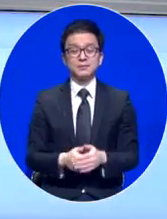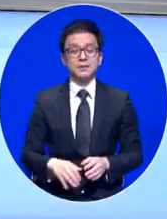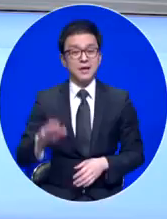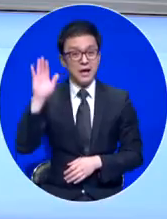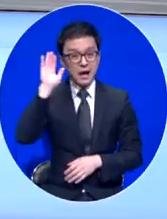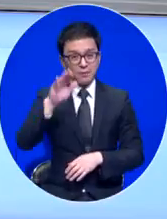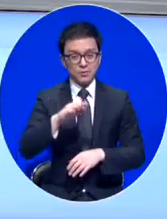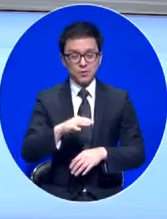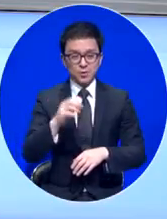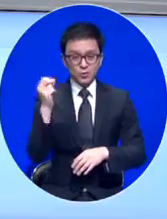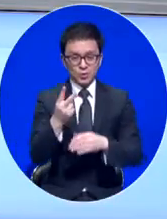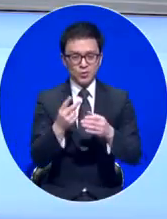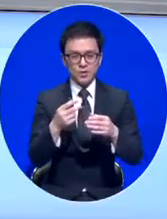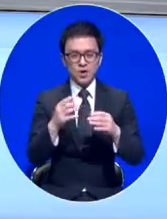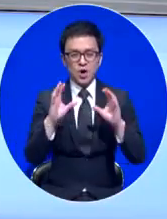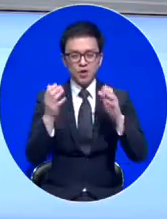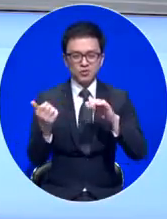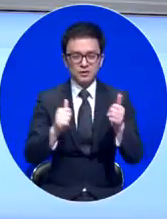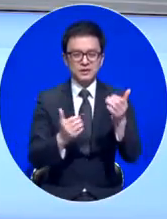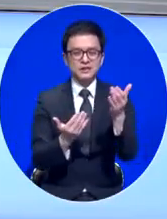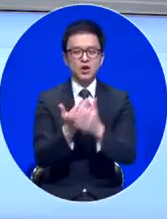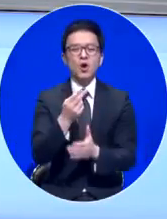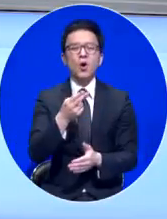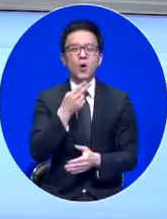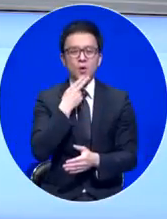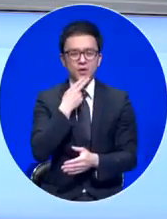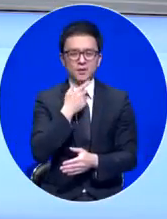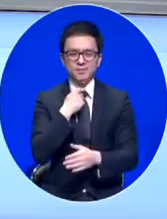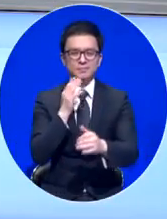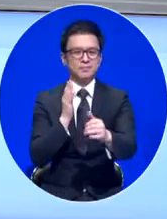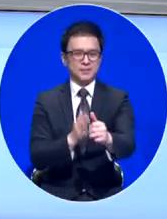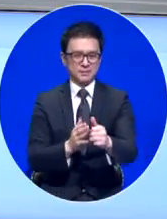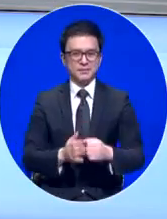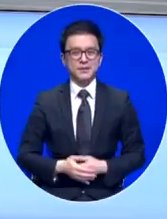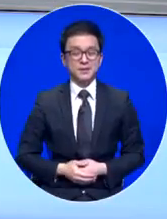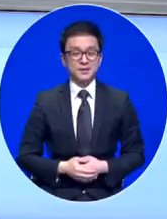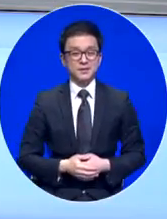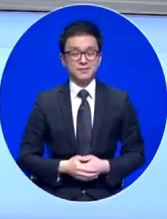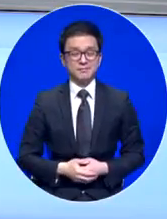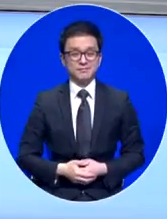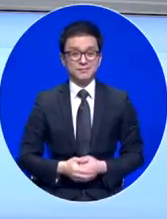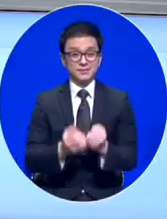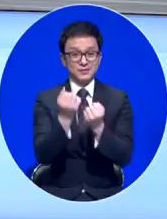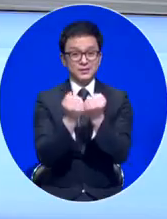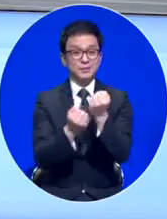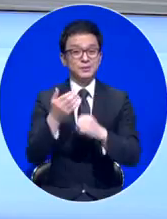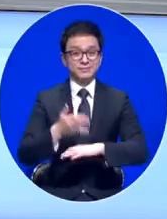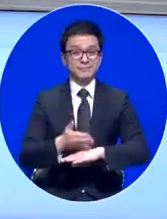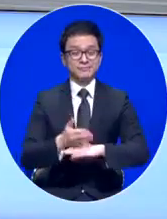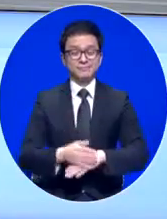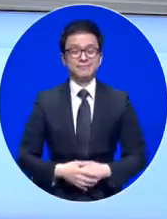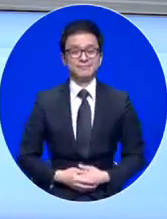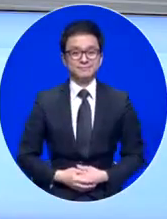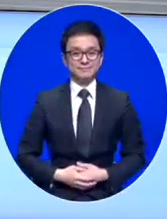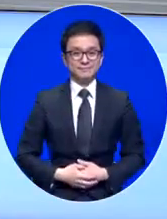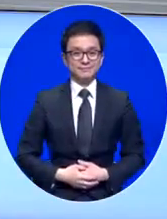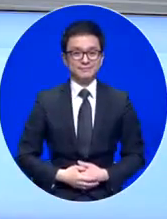없이 시행돼서 다시는 이런 비극적인 일이 절대로 발생하지 말아야 될 것 같습니다. 자, 이혜진 기자 수고했습니다.